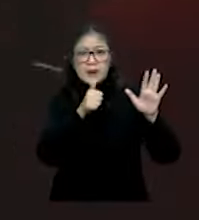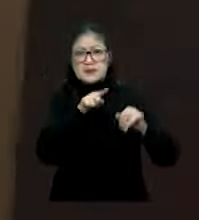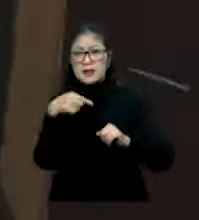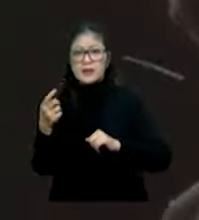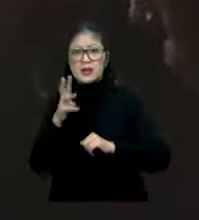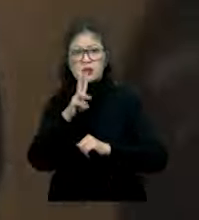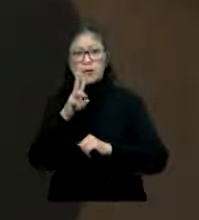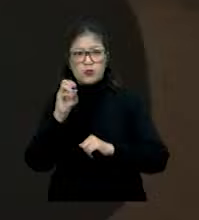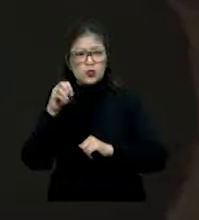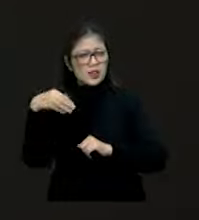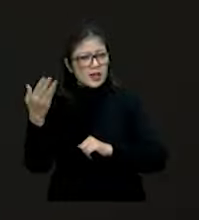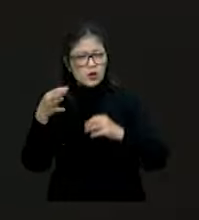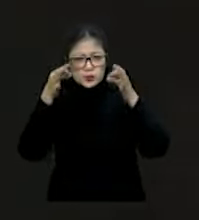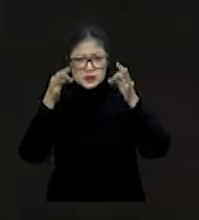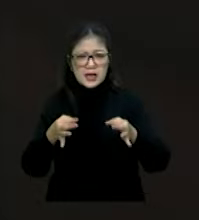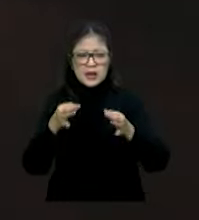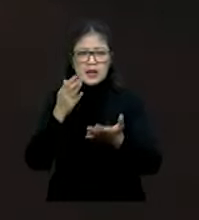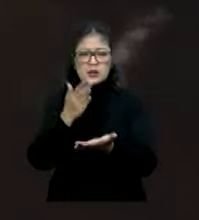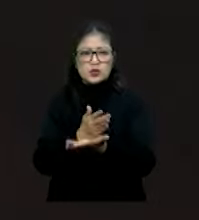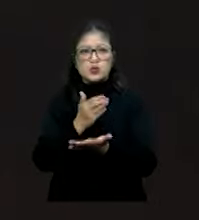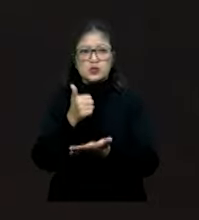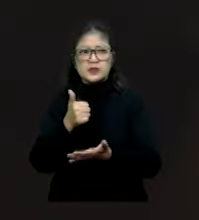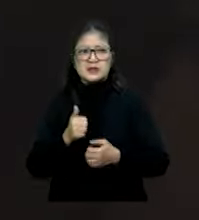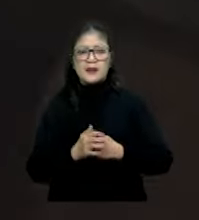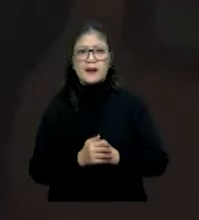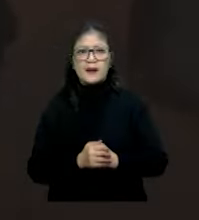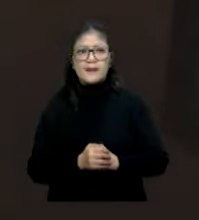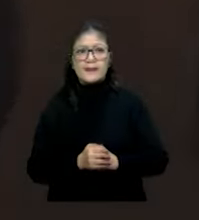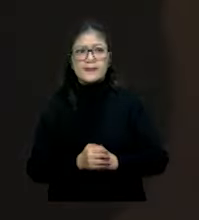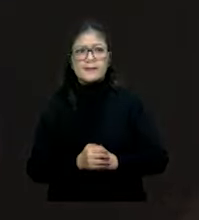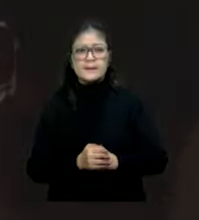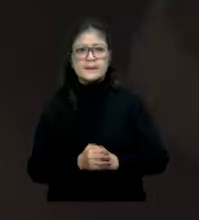Dari Kabupaten Kuburaya, Kalimantan Barat, Faisal Abu Bakar, iNews melaporkan.